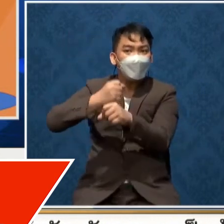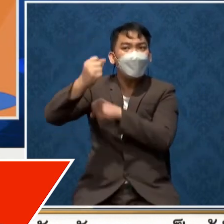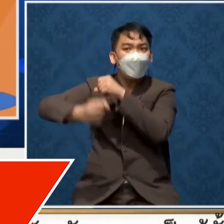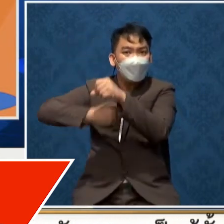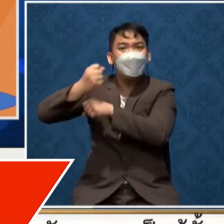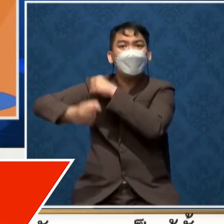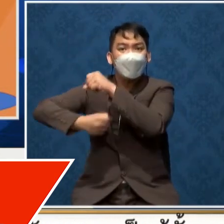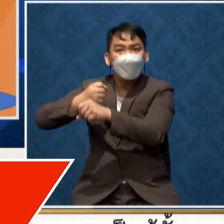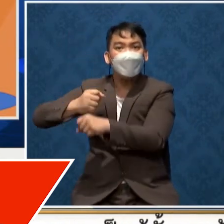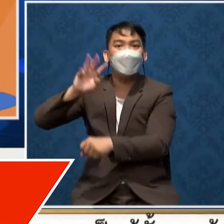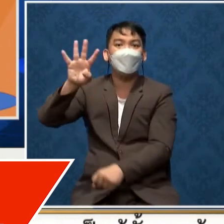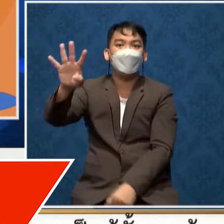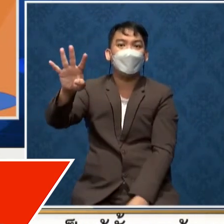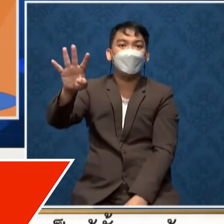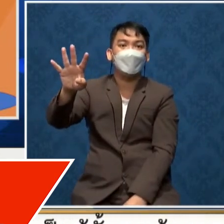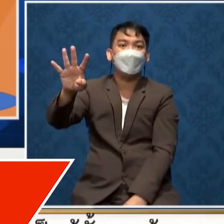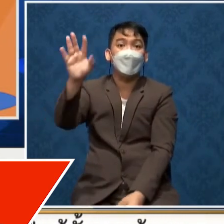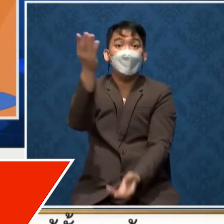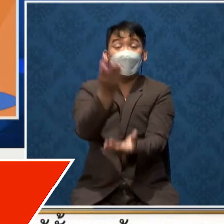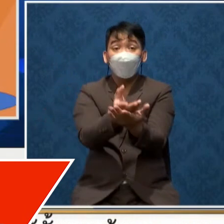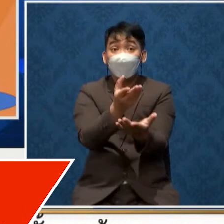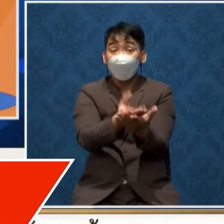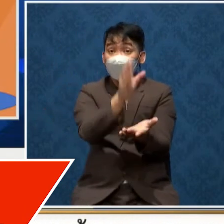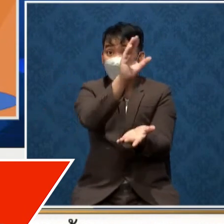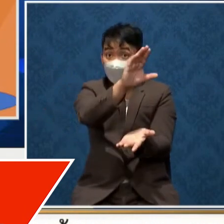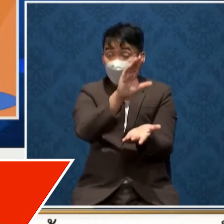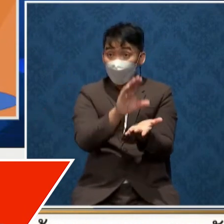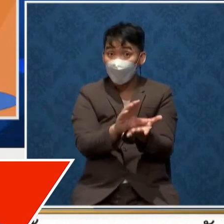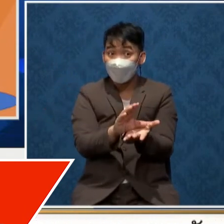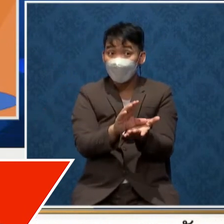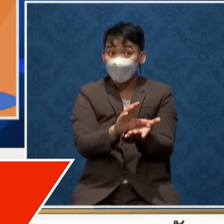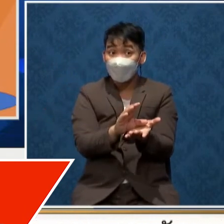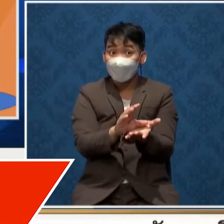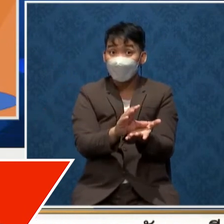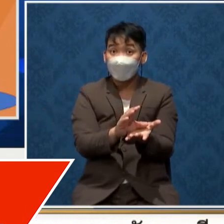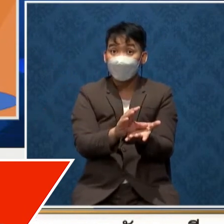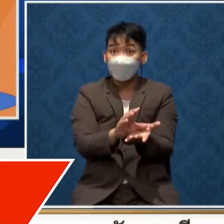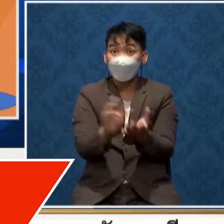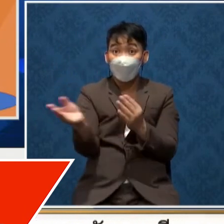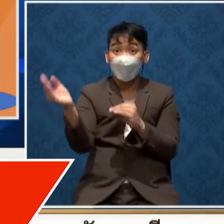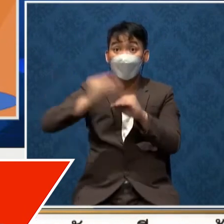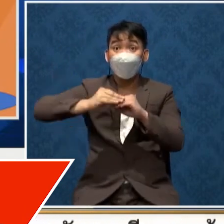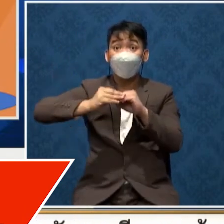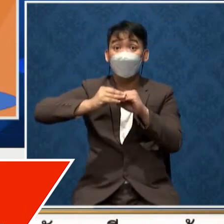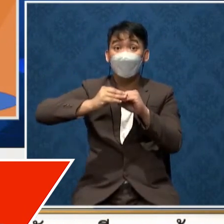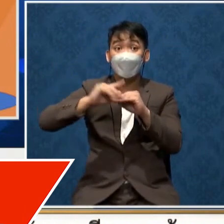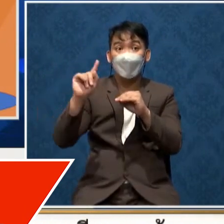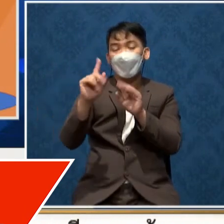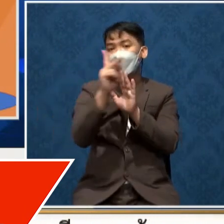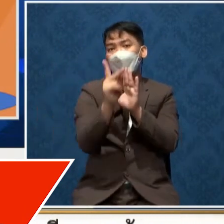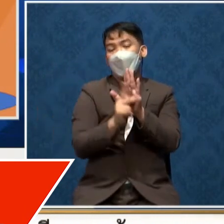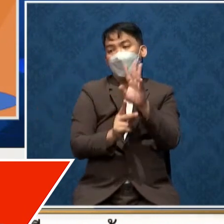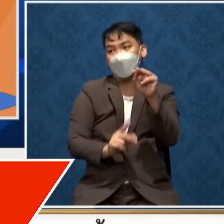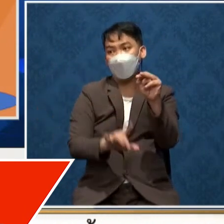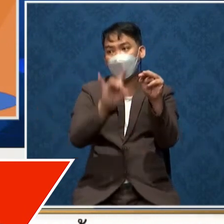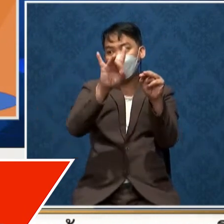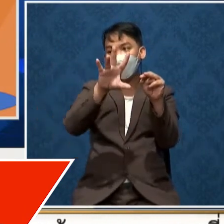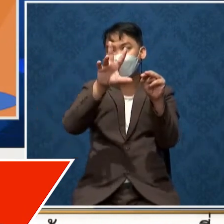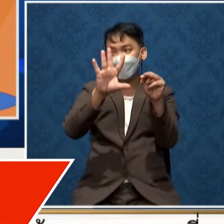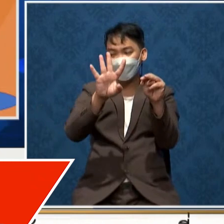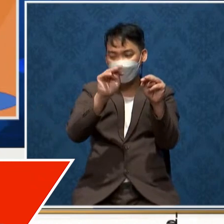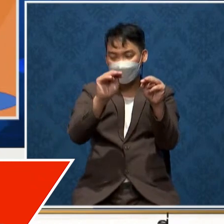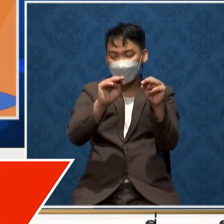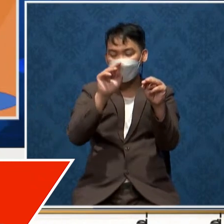ได้มีการจัดสรรงบประมาณเพิ่มเติมตามสิทธิ์นะฮะในมาตรา141วรรค